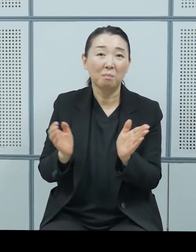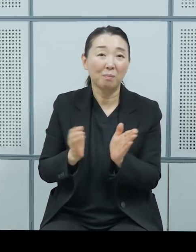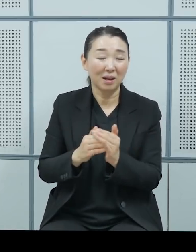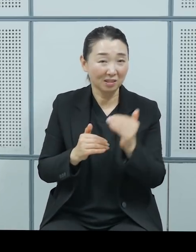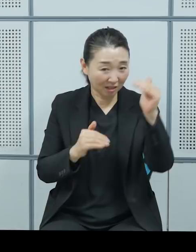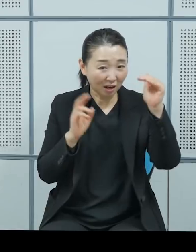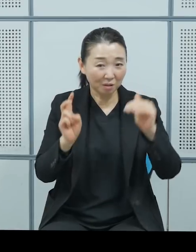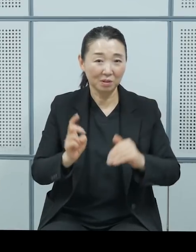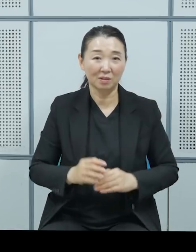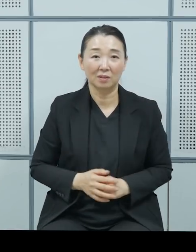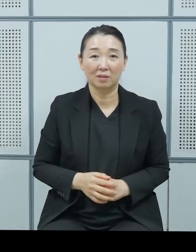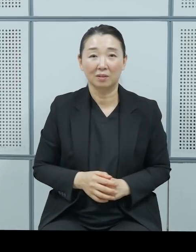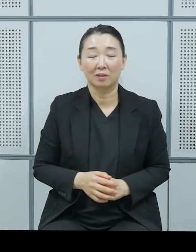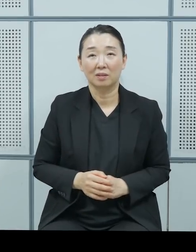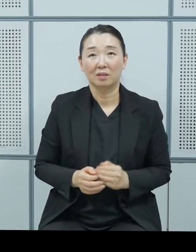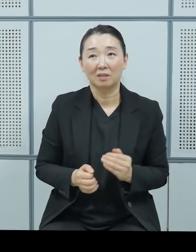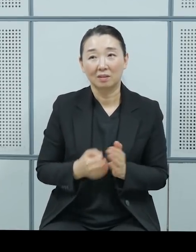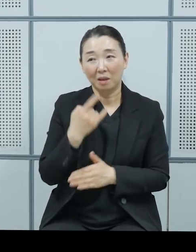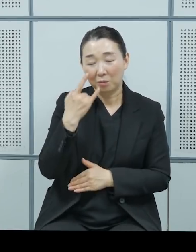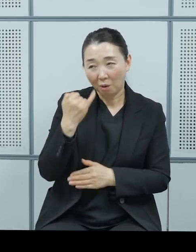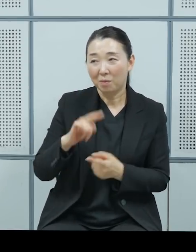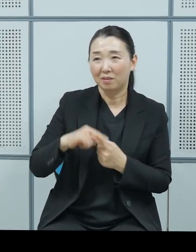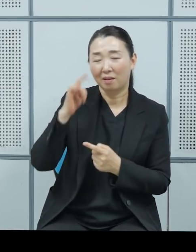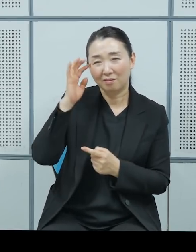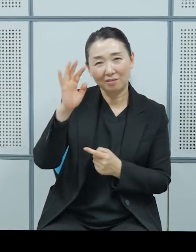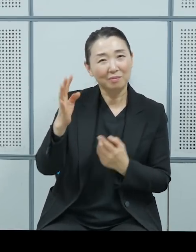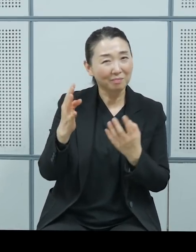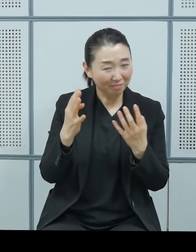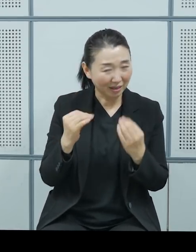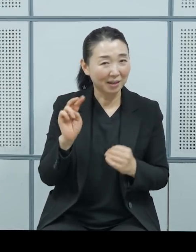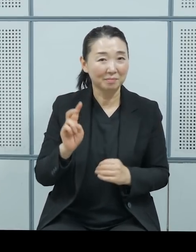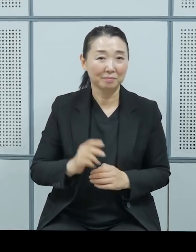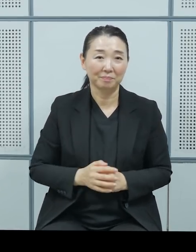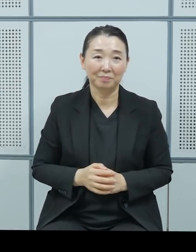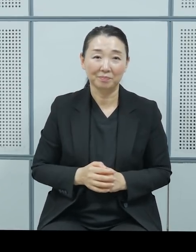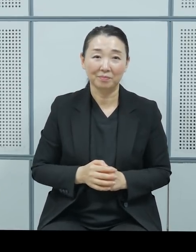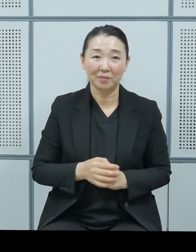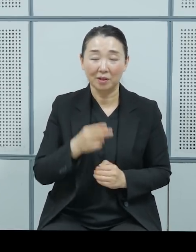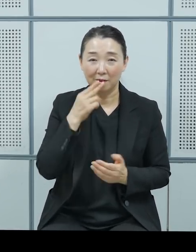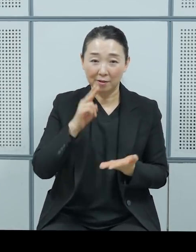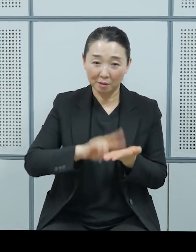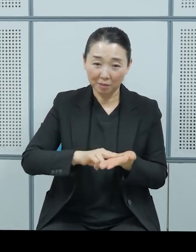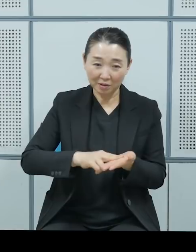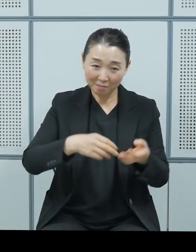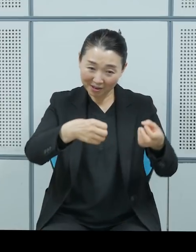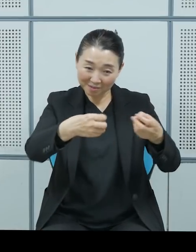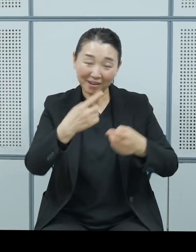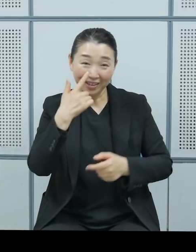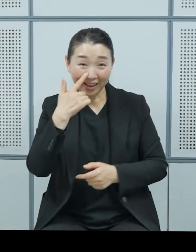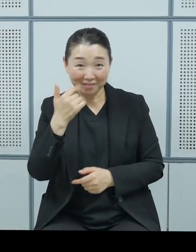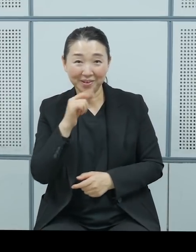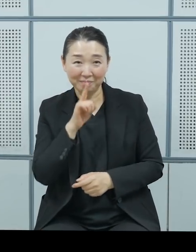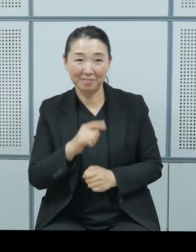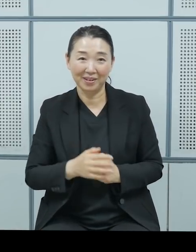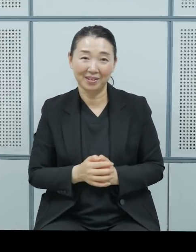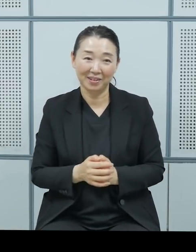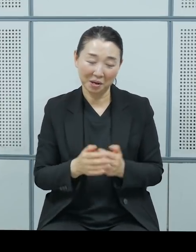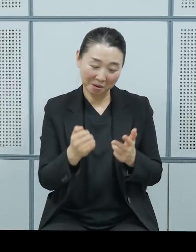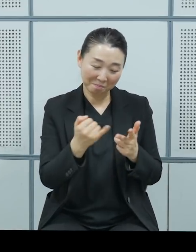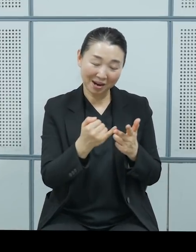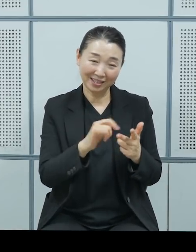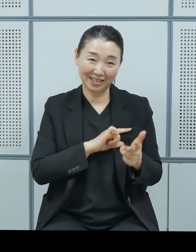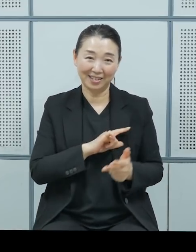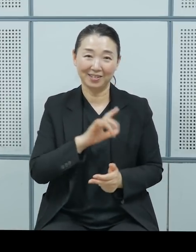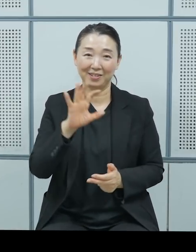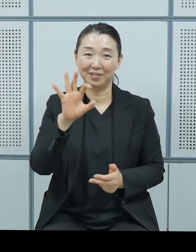네. 그래서 더 엄마에 대한 그림도 많을 것이고 그럴 텐데 편지를 많이 받는 아빠라고 그래요. 우리 막내 윤지죠?